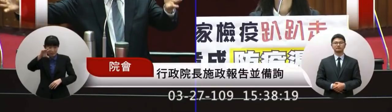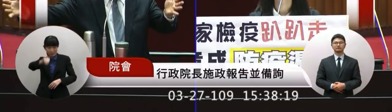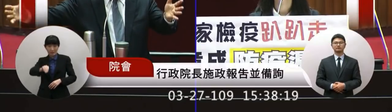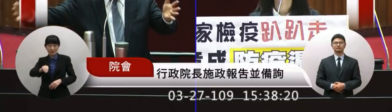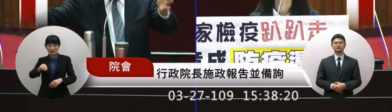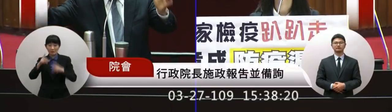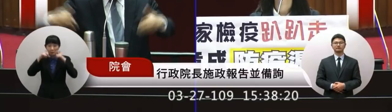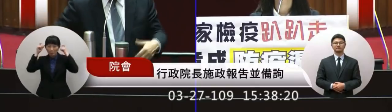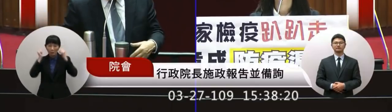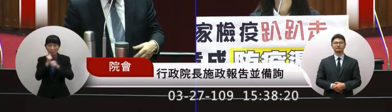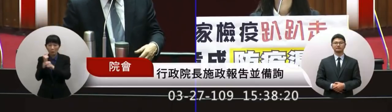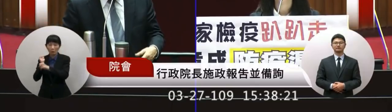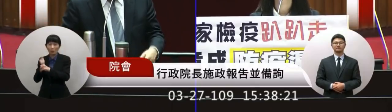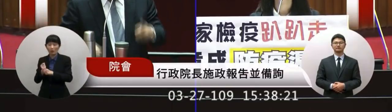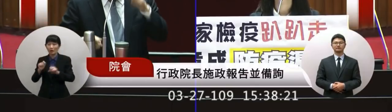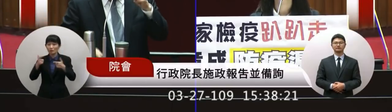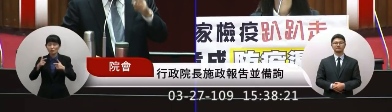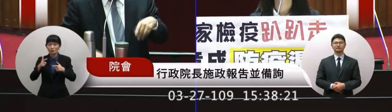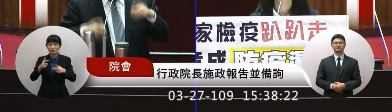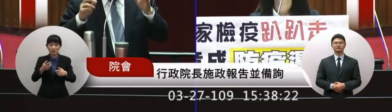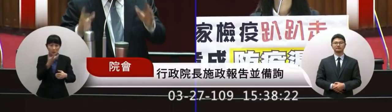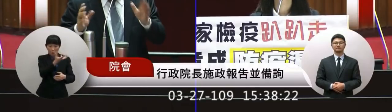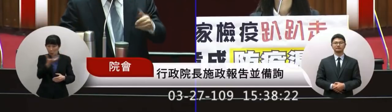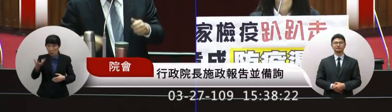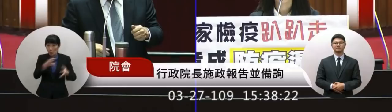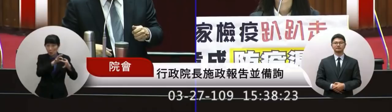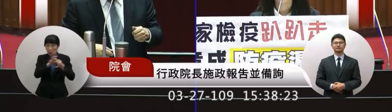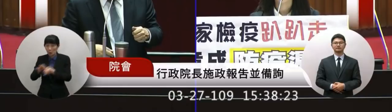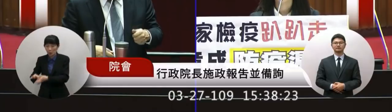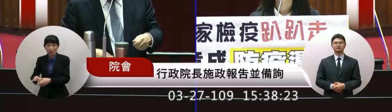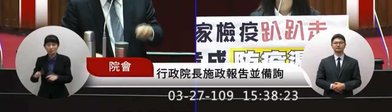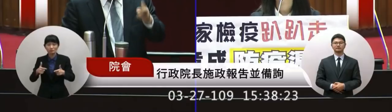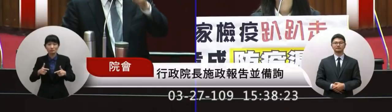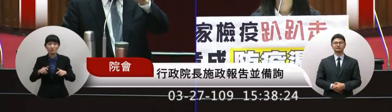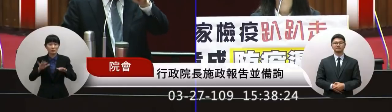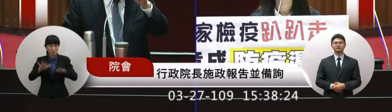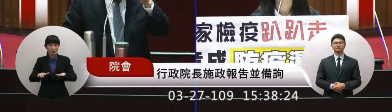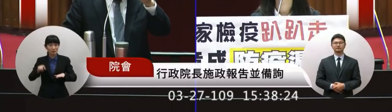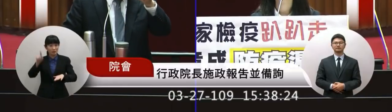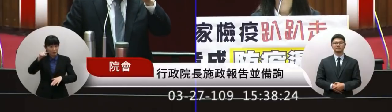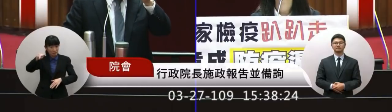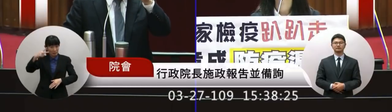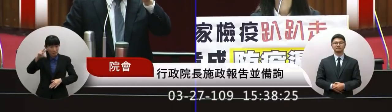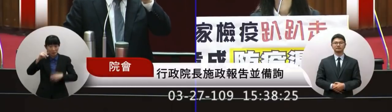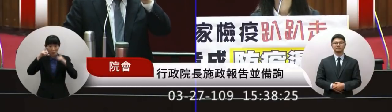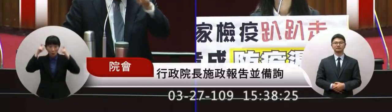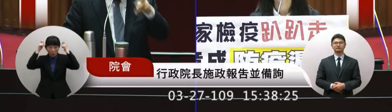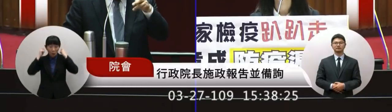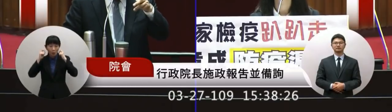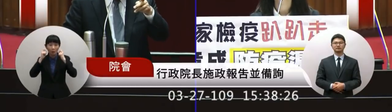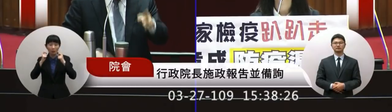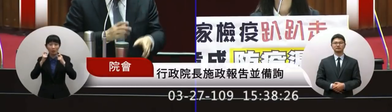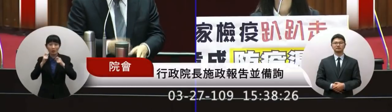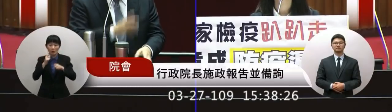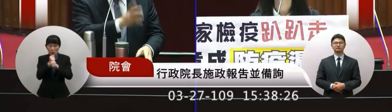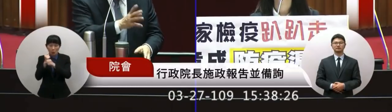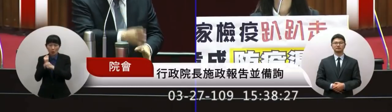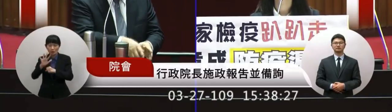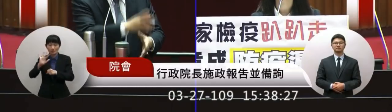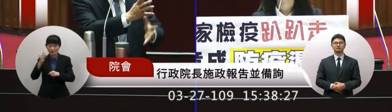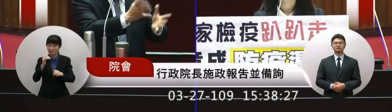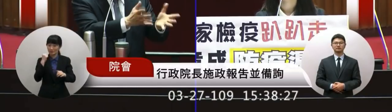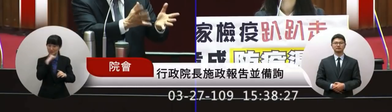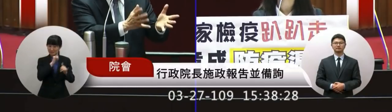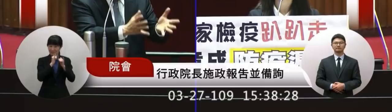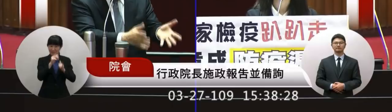经1200万片很久了。第二，虽然1200万片，但我们是2300万人，所以还